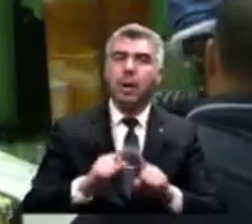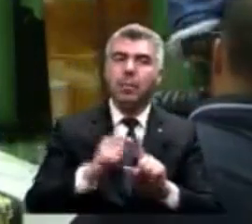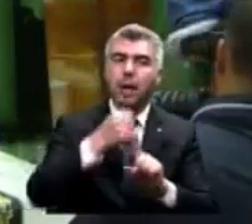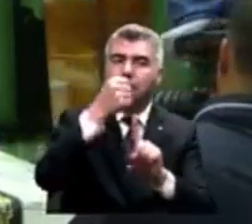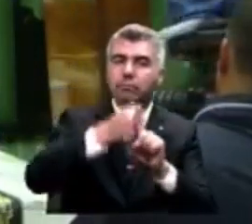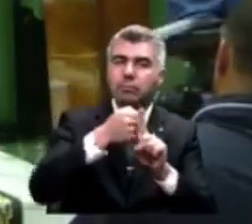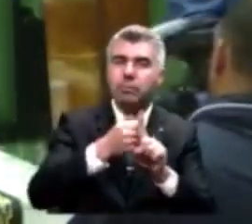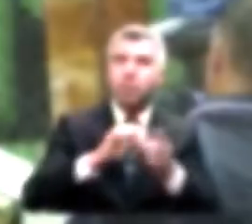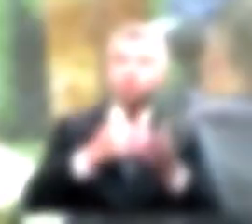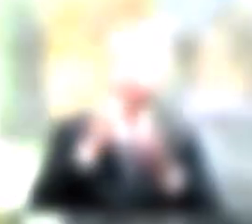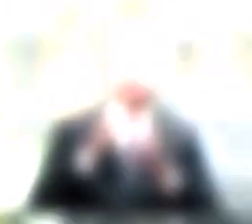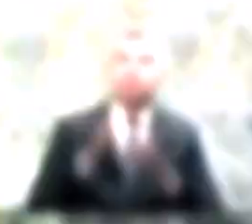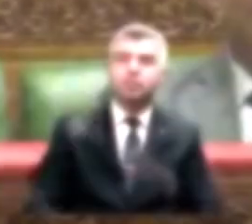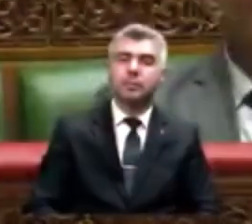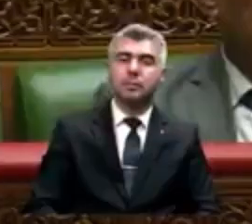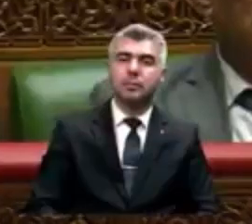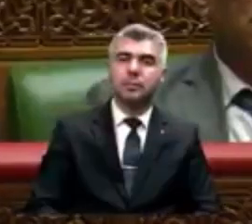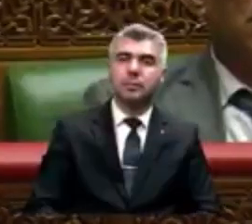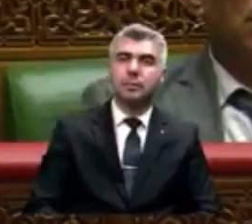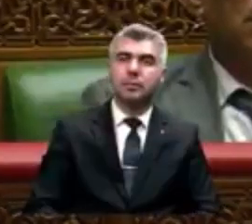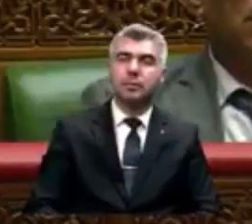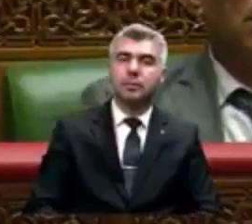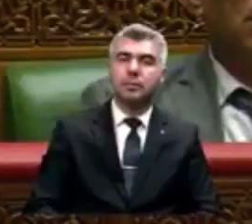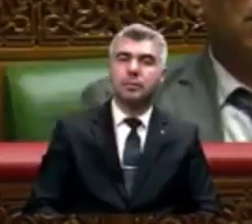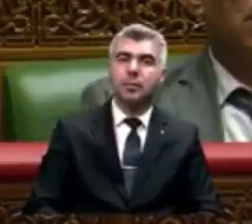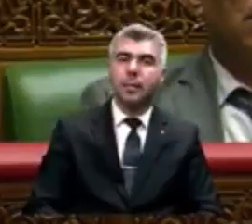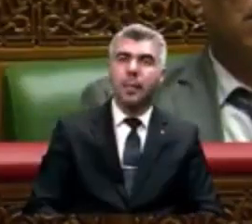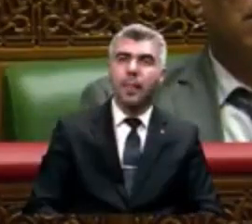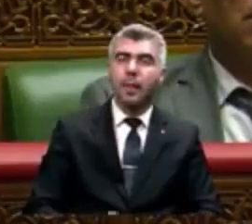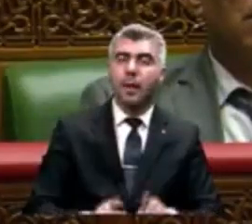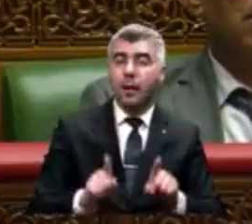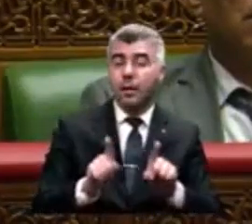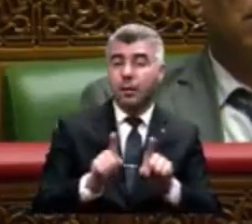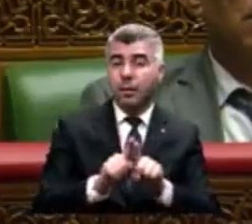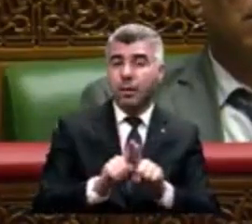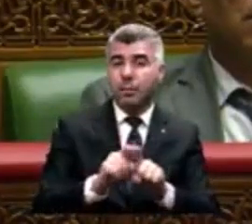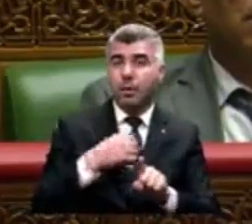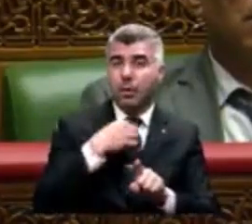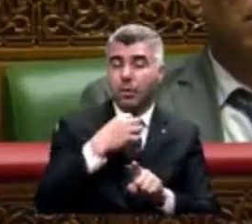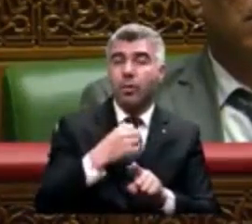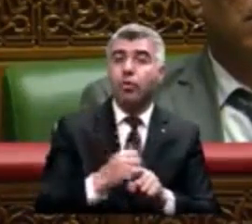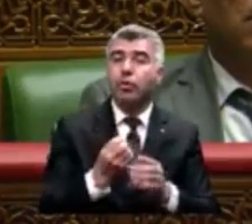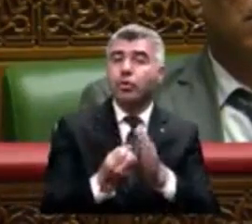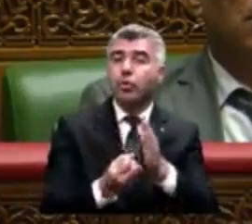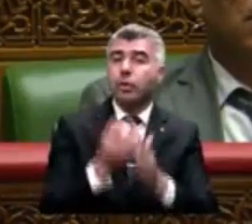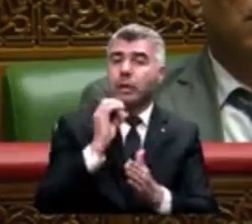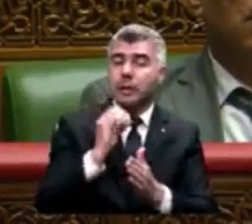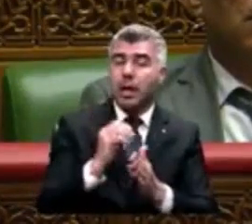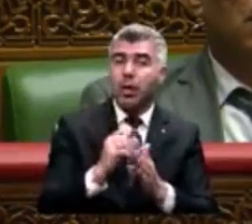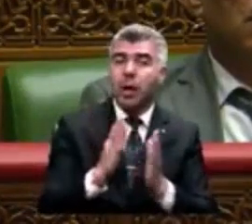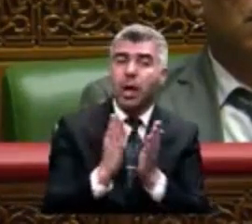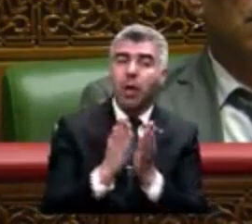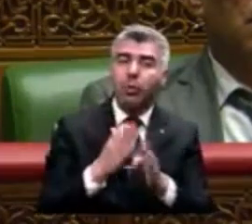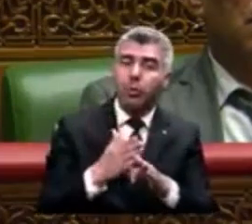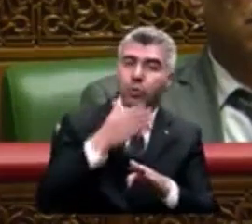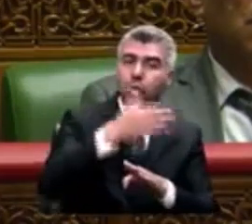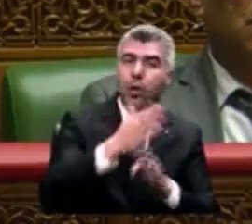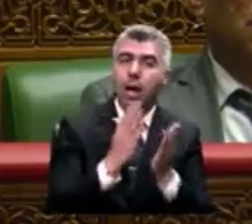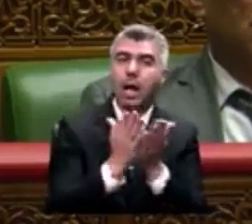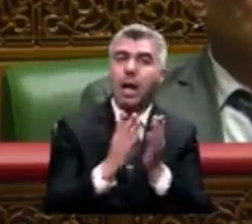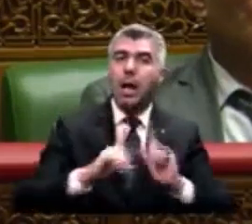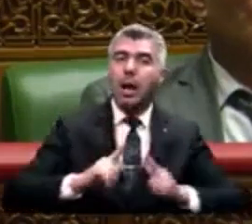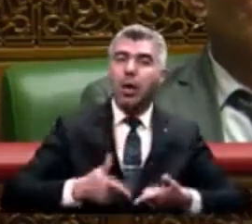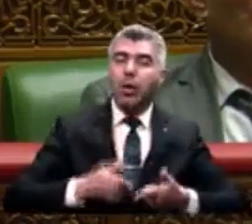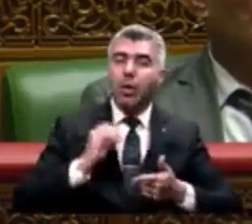منظومة التربية والتكوين، وشكرا. تنمرة سيد الرئيس. سيد الوزير، المستجد في الدخول المدرسي لهذه السنة هو الاحتقان الاجتماعي الغير